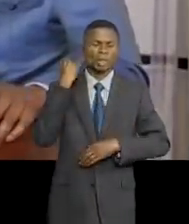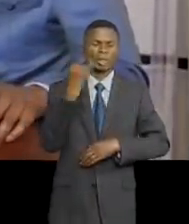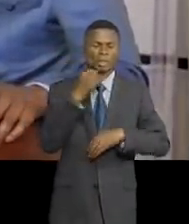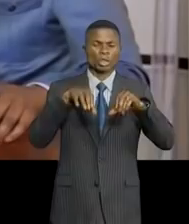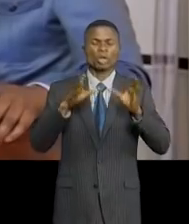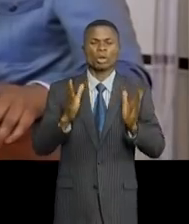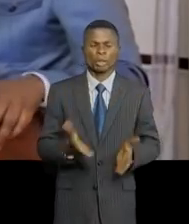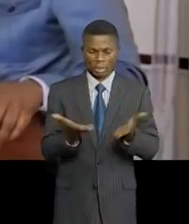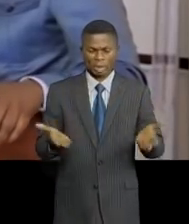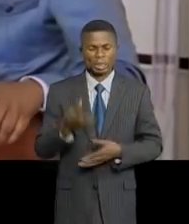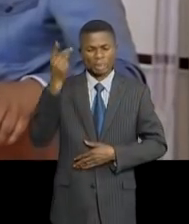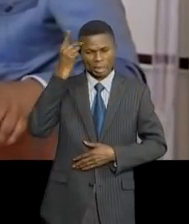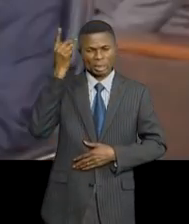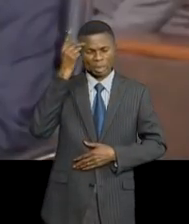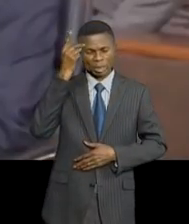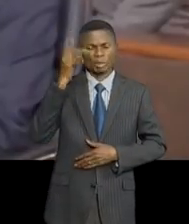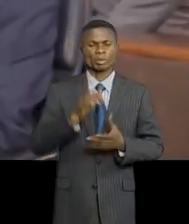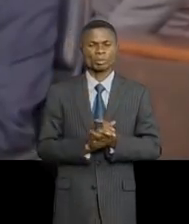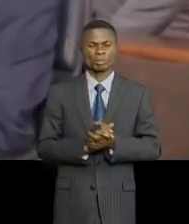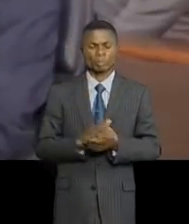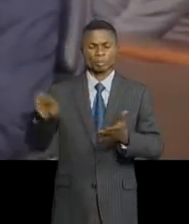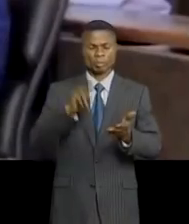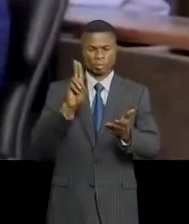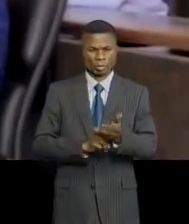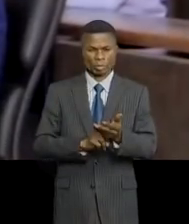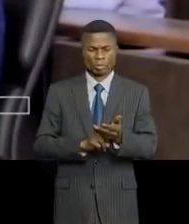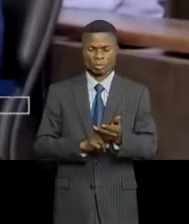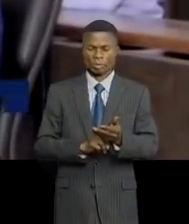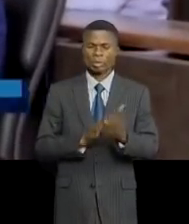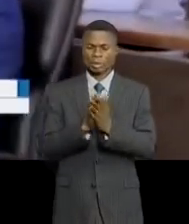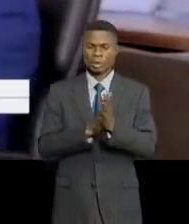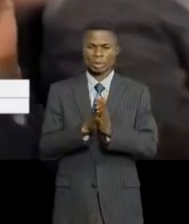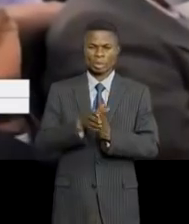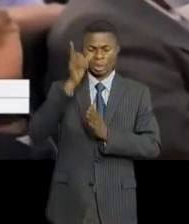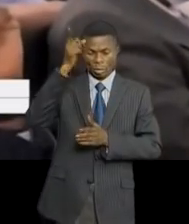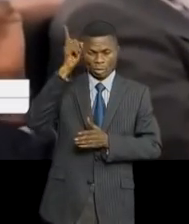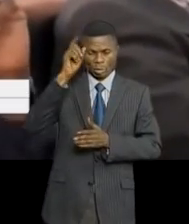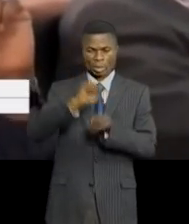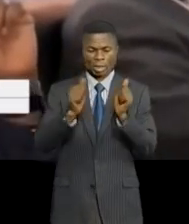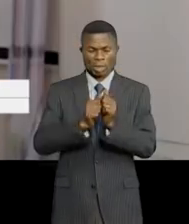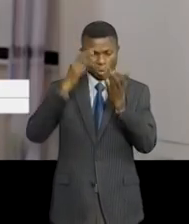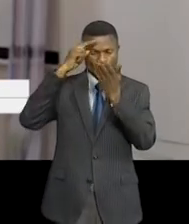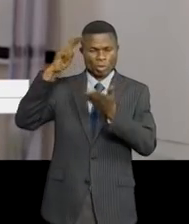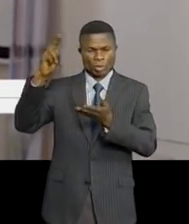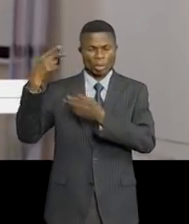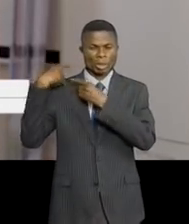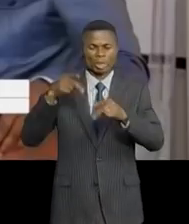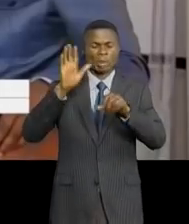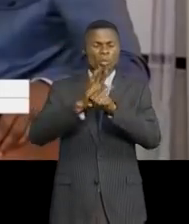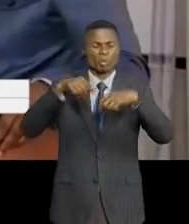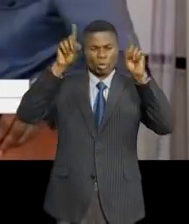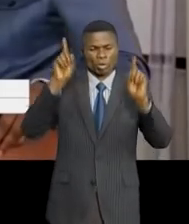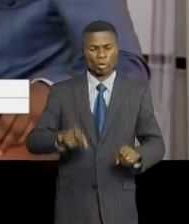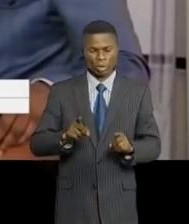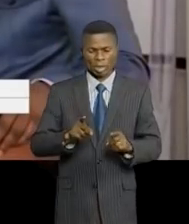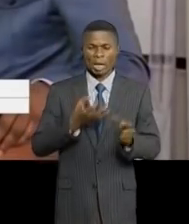israélo-congolais ici à Kinshasa. Ces contrats au contenu particulier, les premiers dans les secteurs académiques, depuis de longues années, a